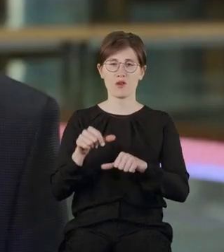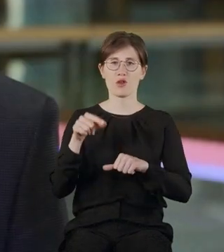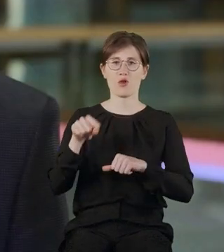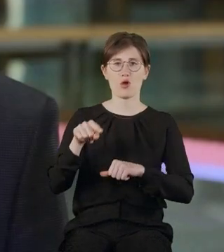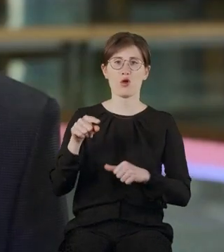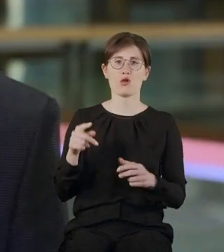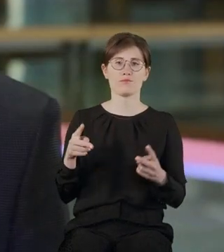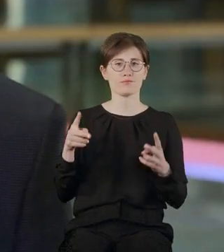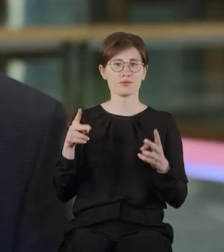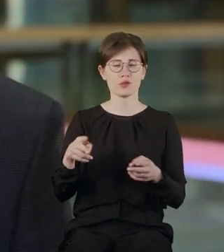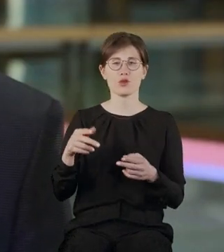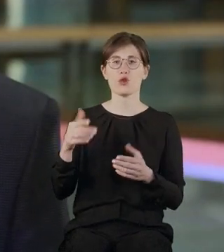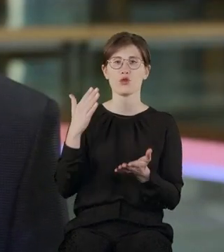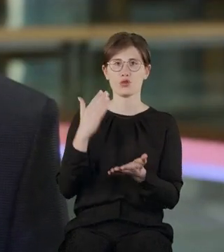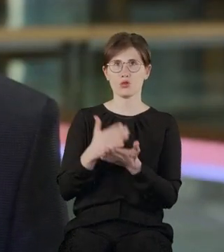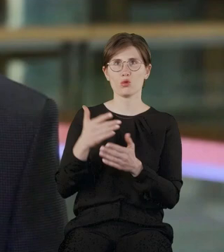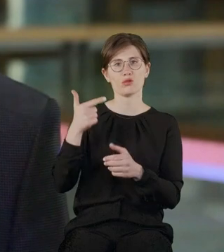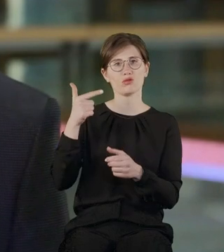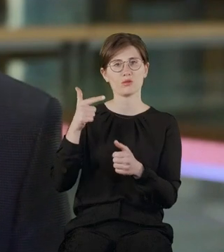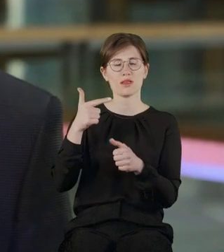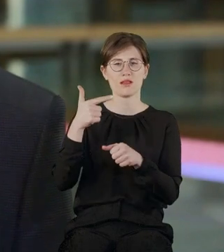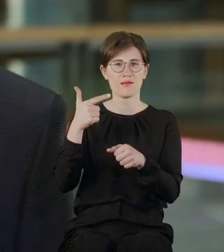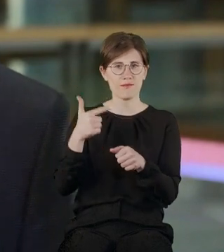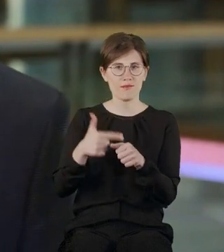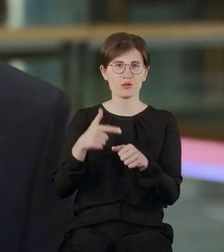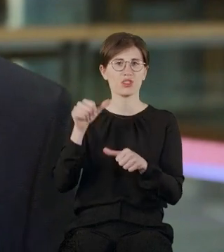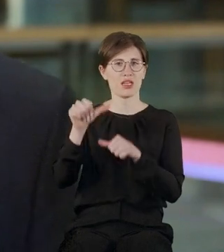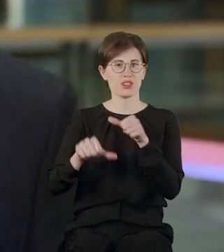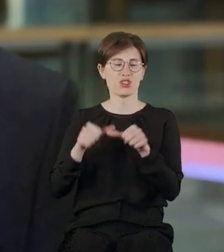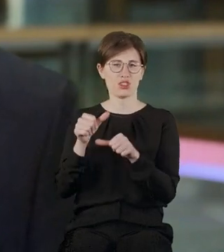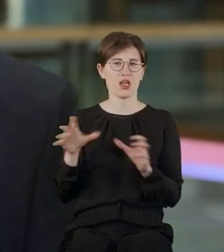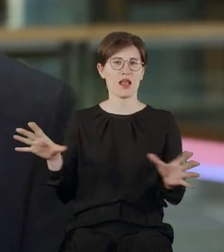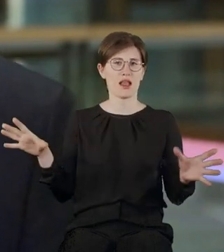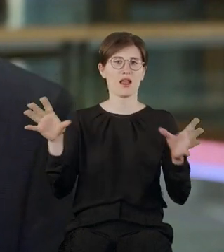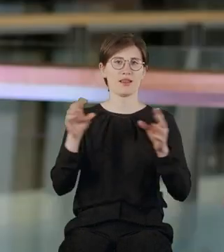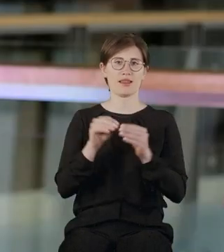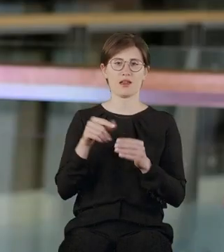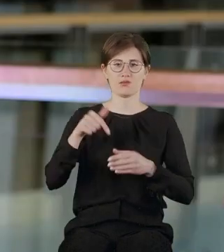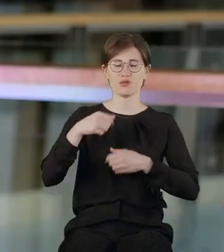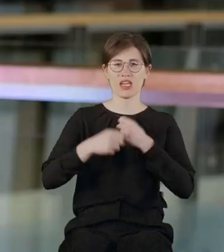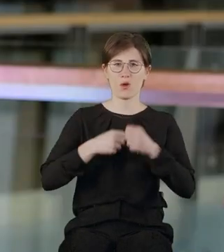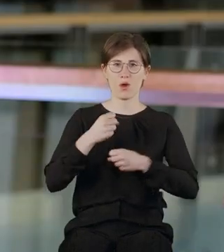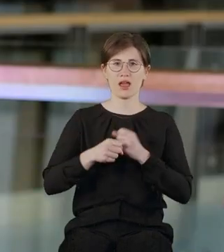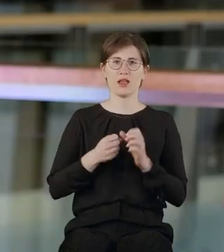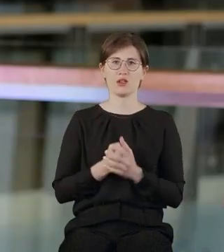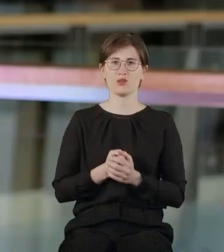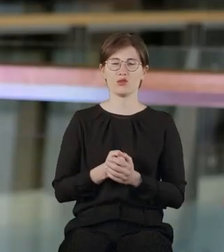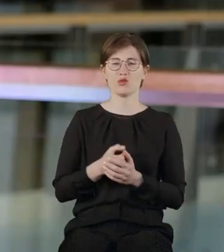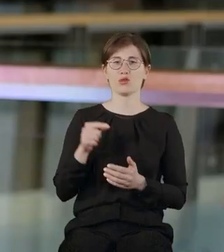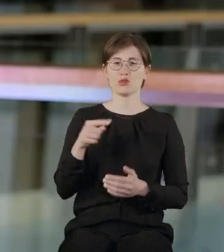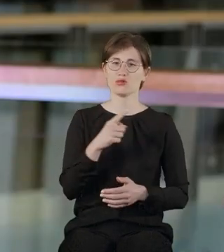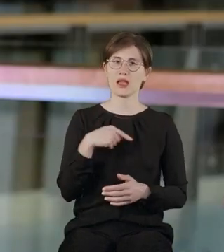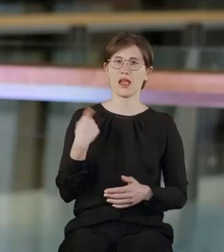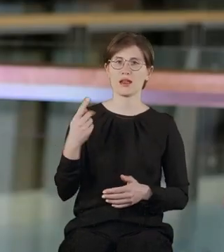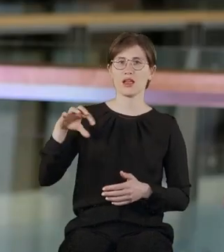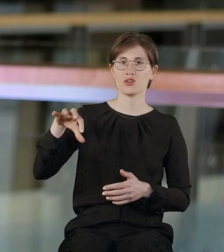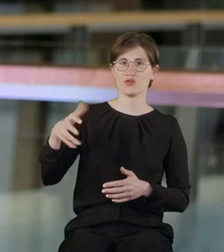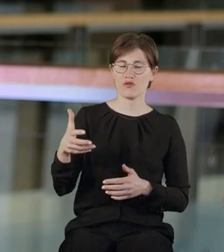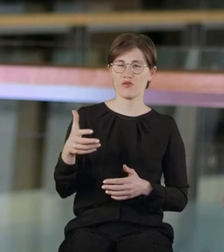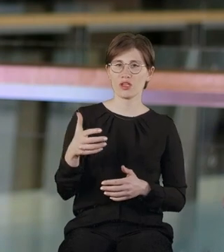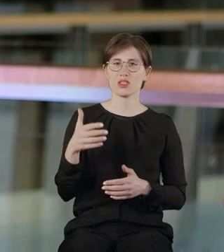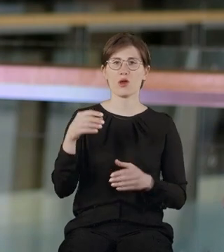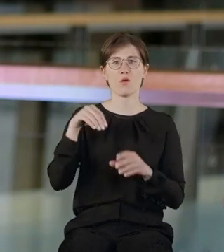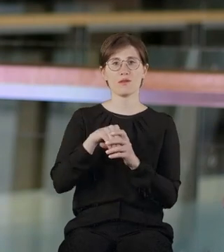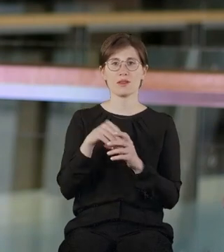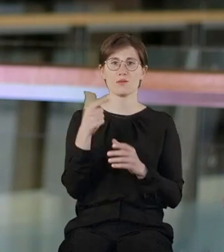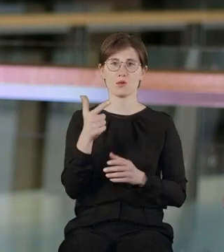już 20 rok będzie naszej działalności. W naszym Wydziale Teologicznym można studiować na dwóch kierunkach,